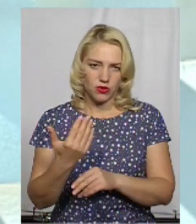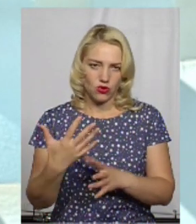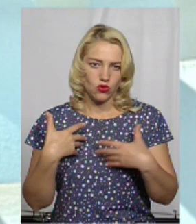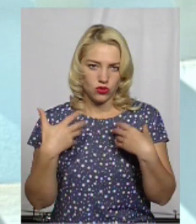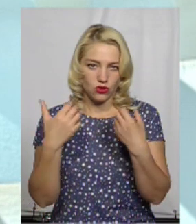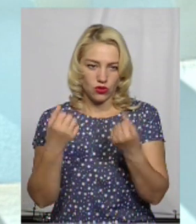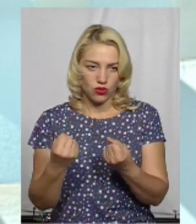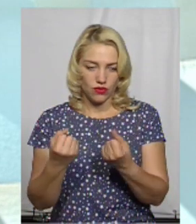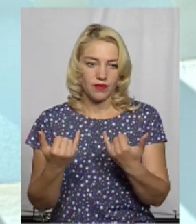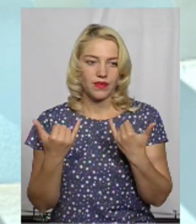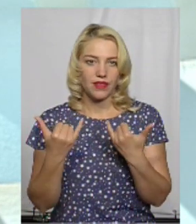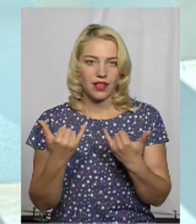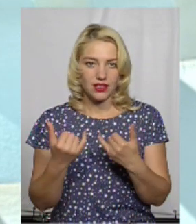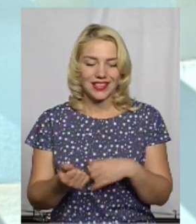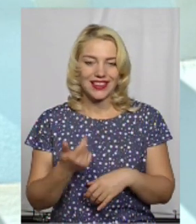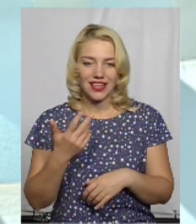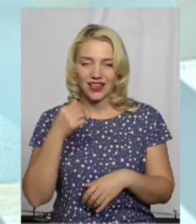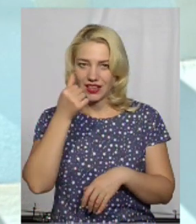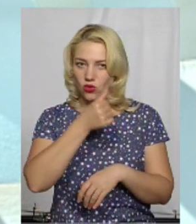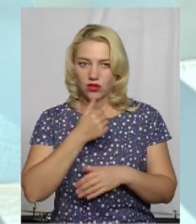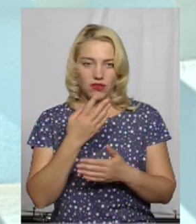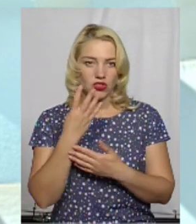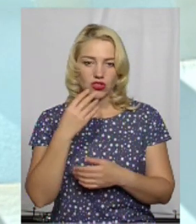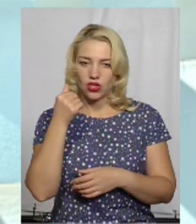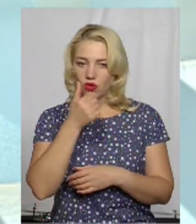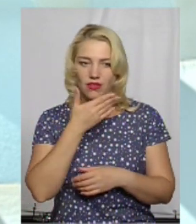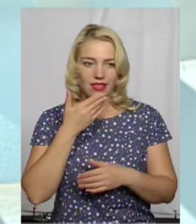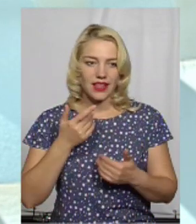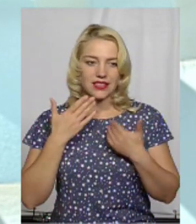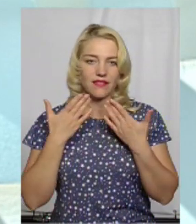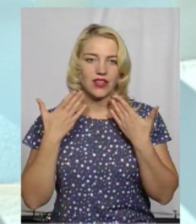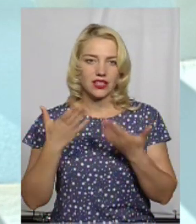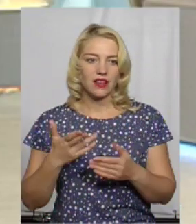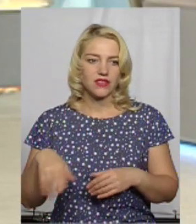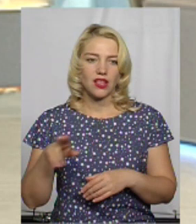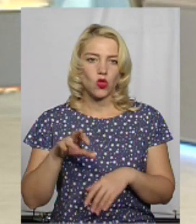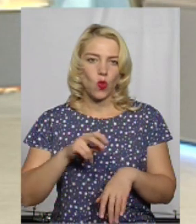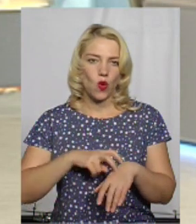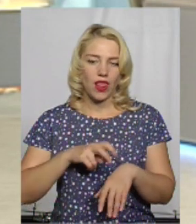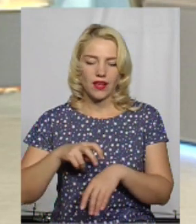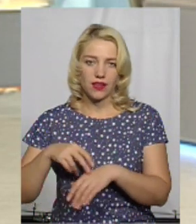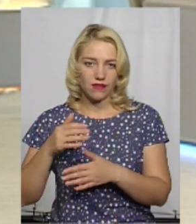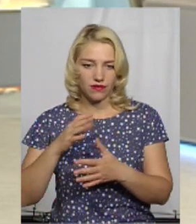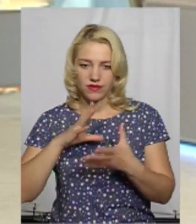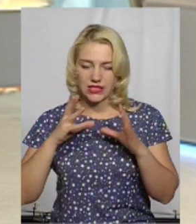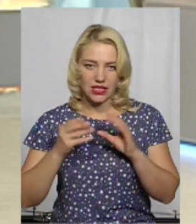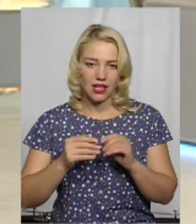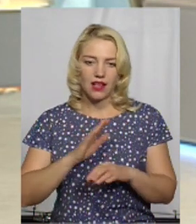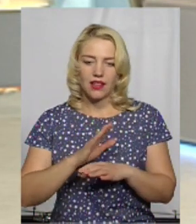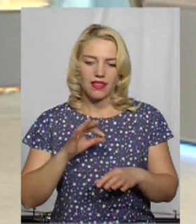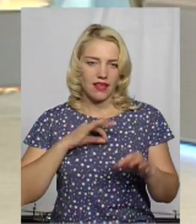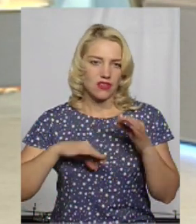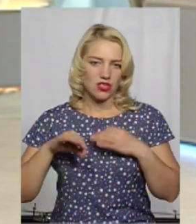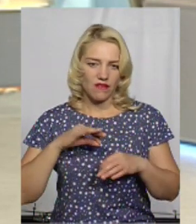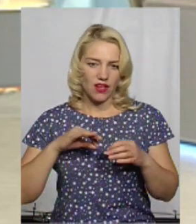він декілька років, десь років 4, не звертався до лікарів і не вживав